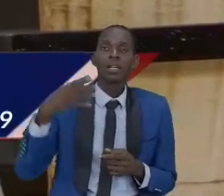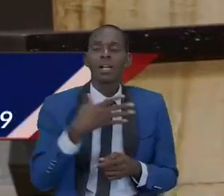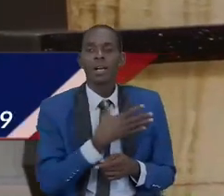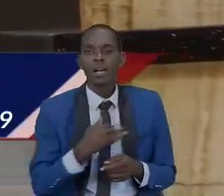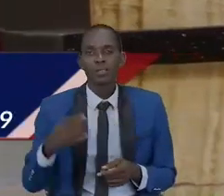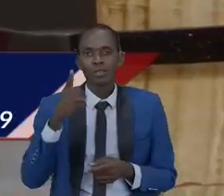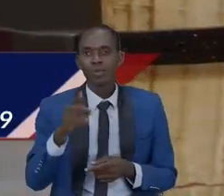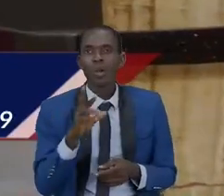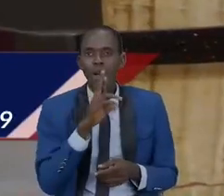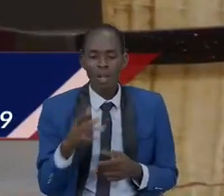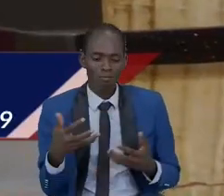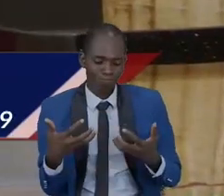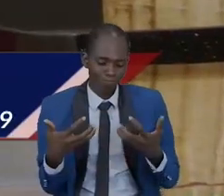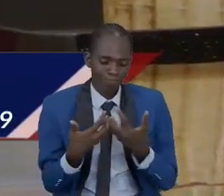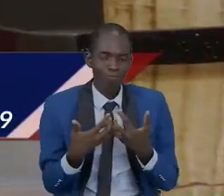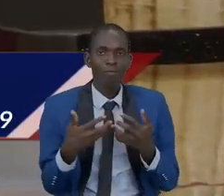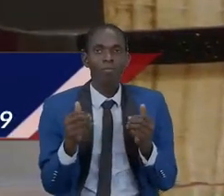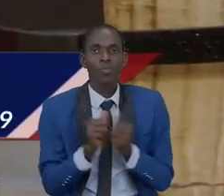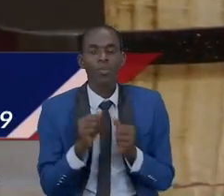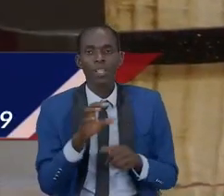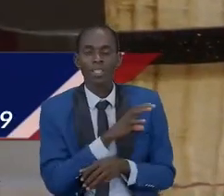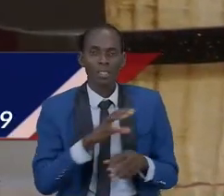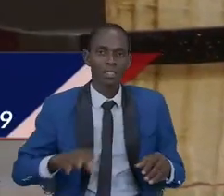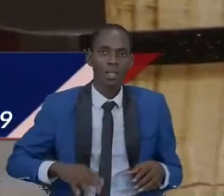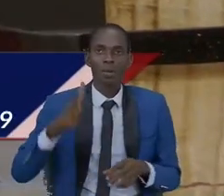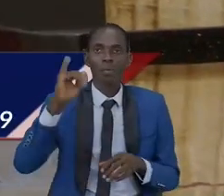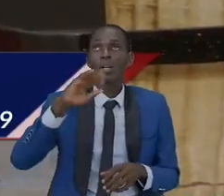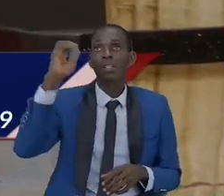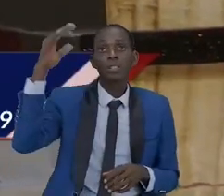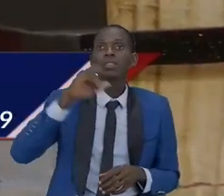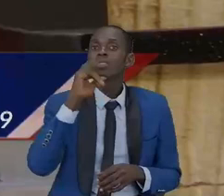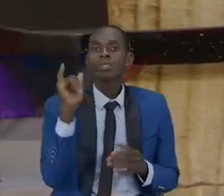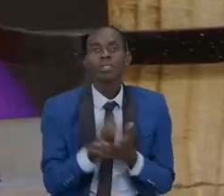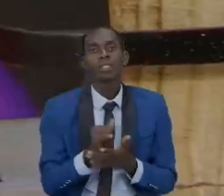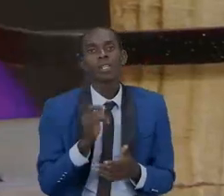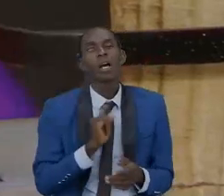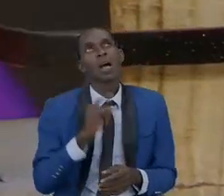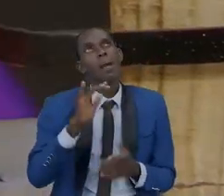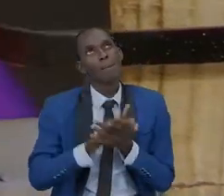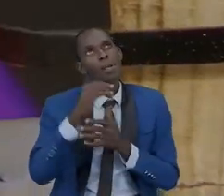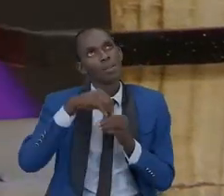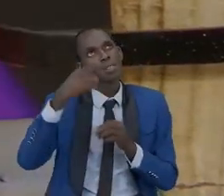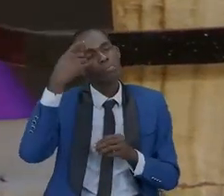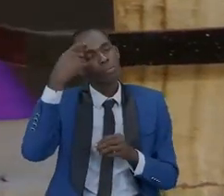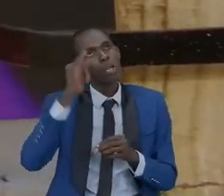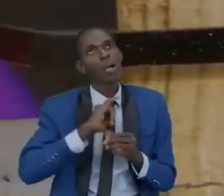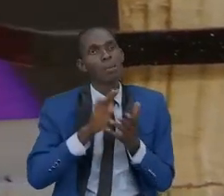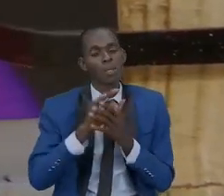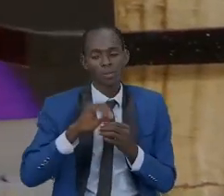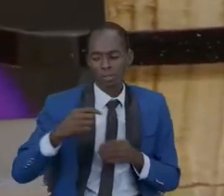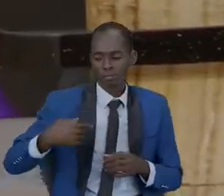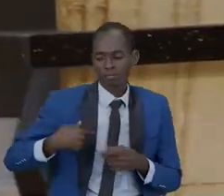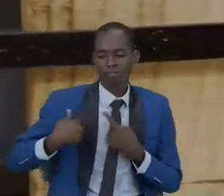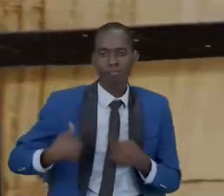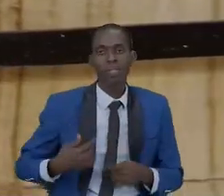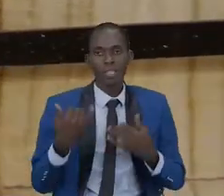et maintenant vous venez à Dieu par la grâce vous êtes connecté à Chris par la grâce c'est pas que j'ai cru dans la tête je crois dans la tête je crois dans le cœur